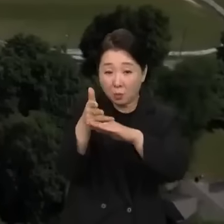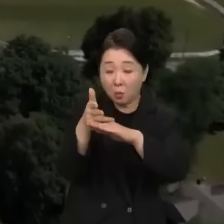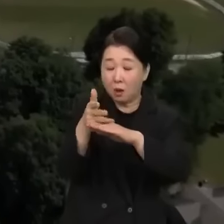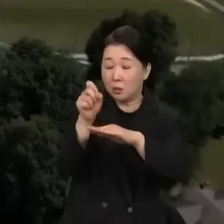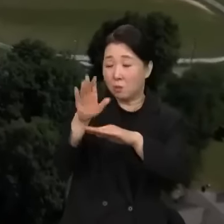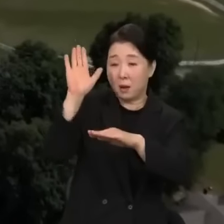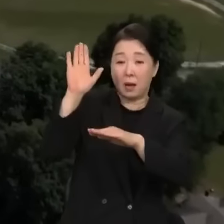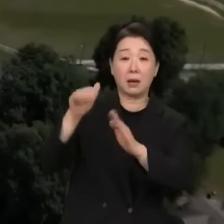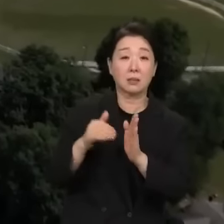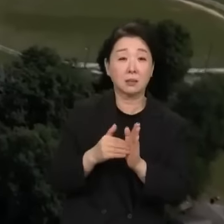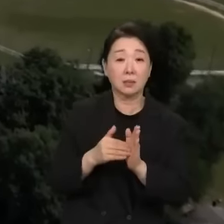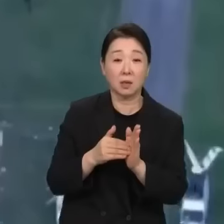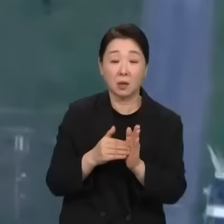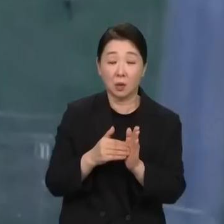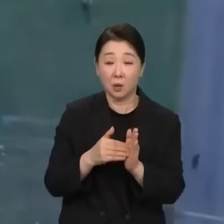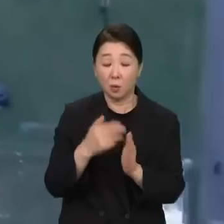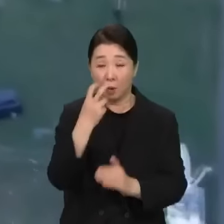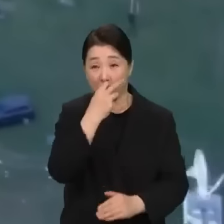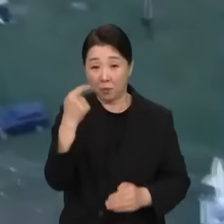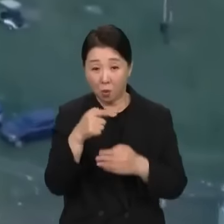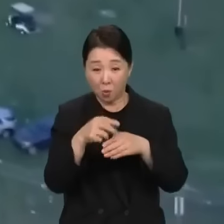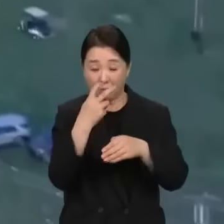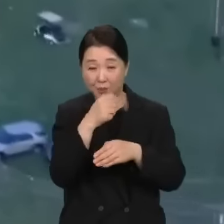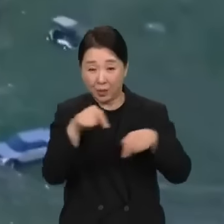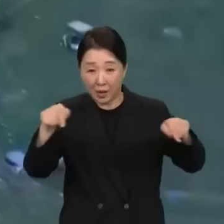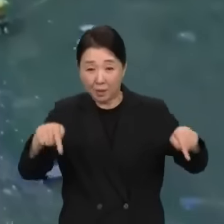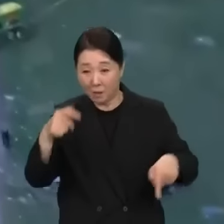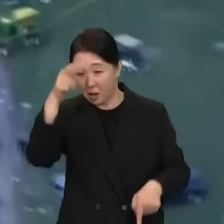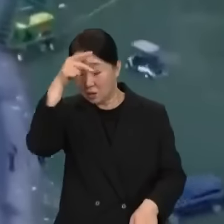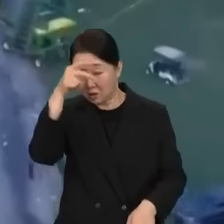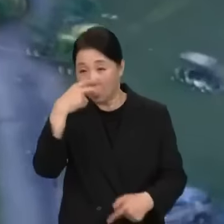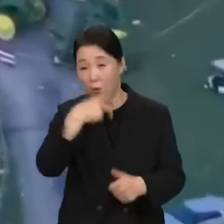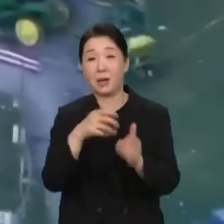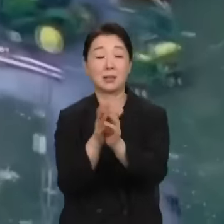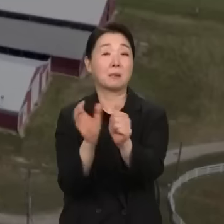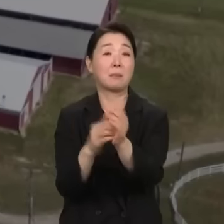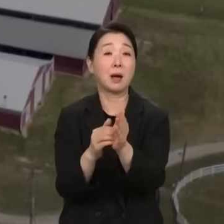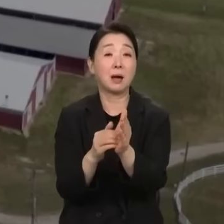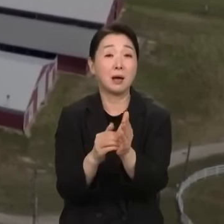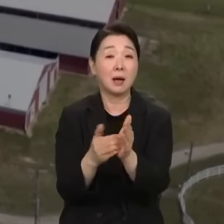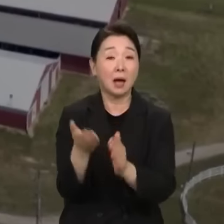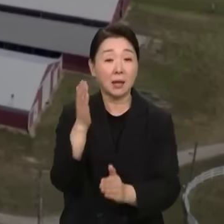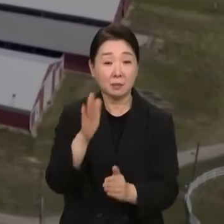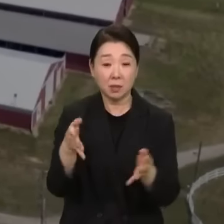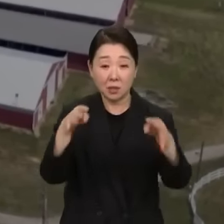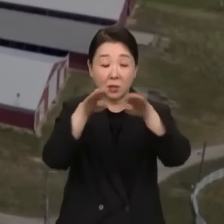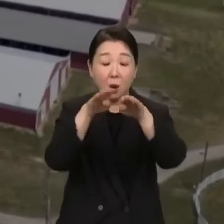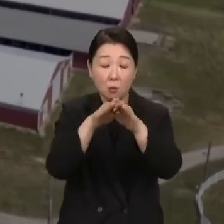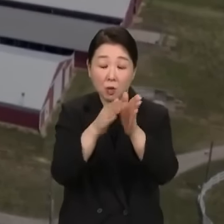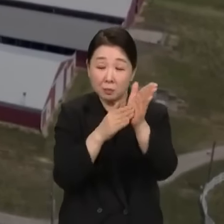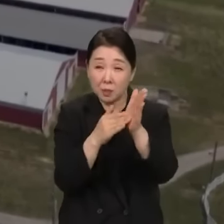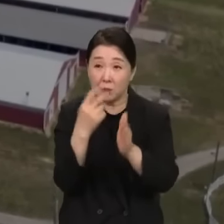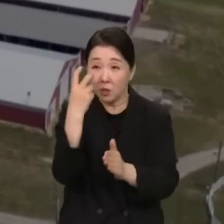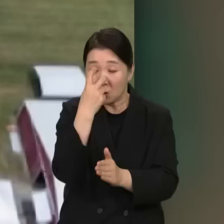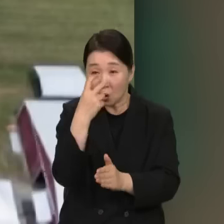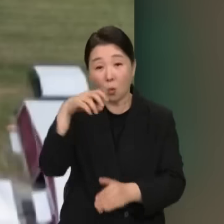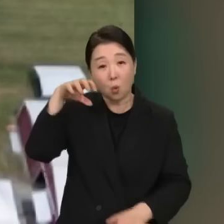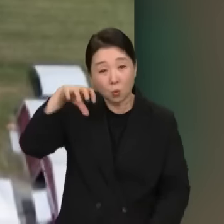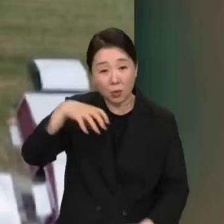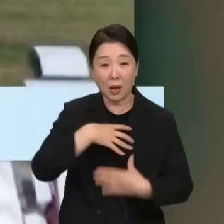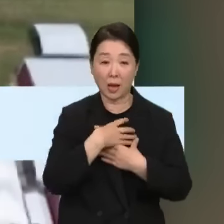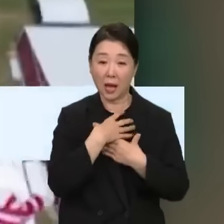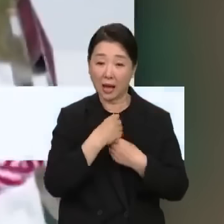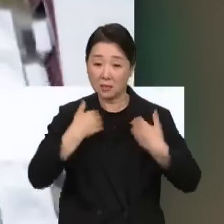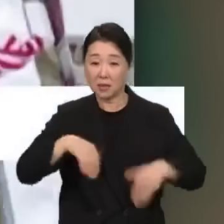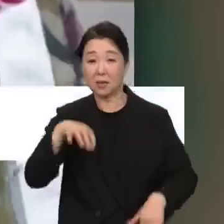비밀 경호국은 경호라인 바깥은 경찰이 보안 책임을 맡았다고 했지만 해당 건물은 비밀 경호국이 안전 취약